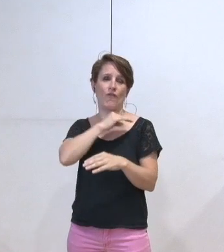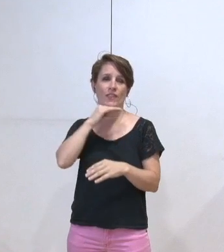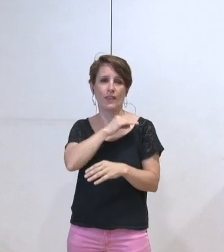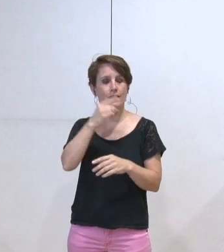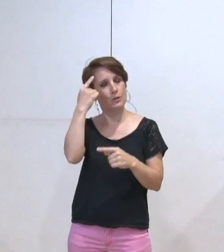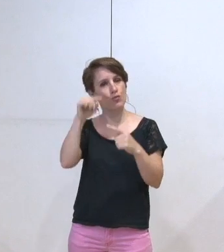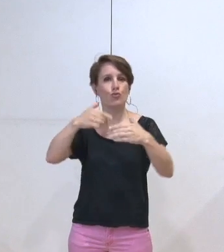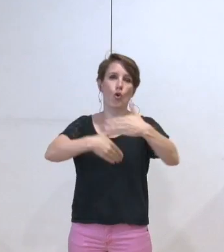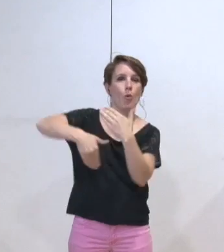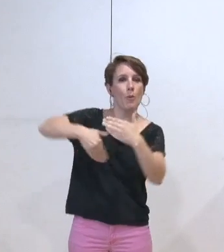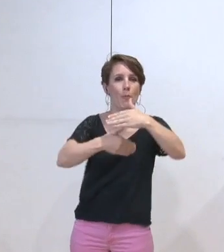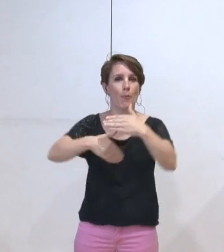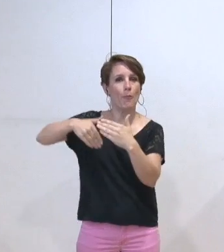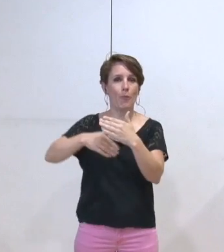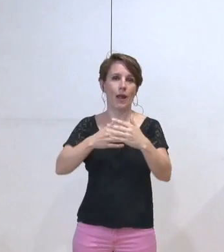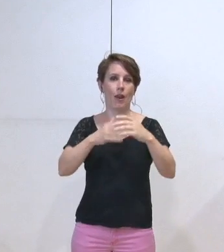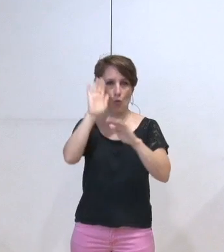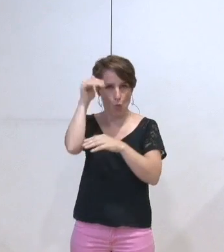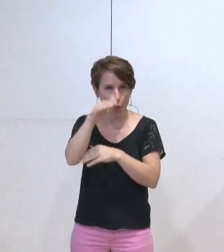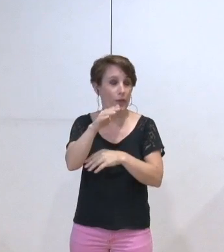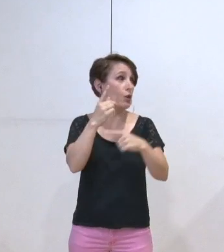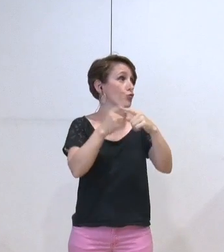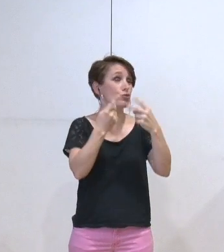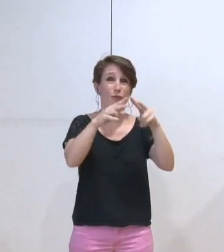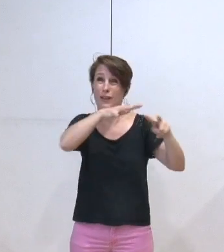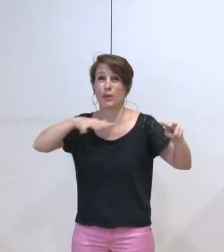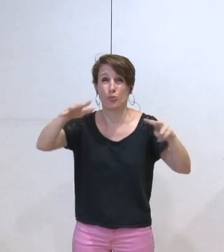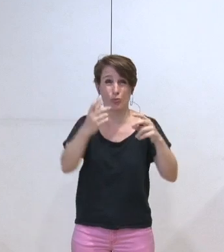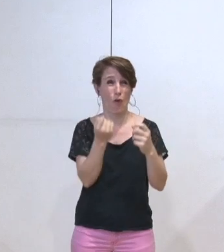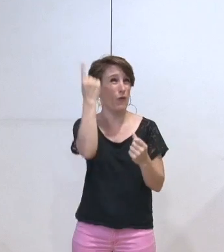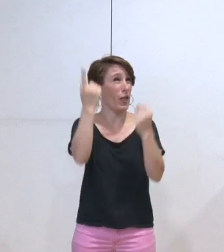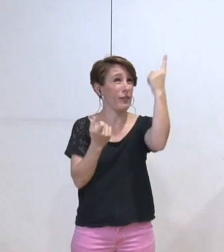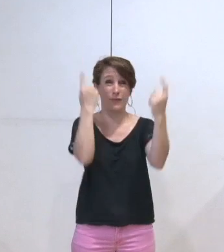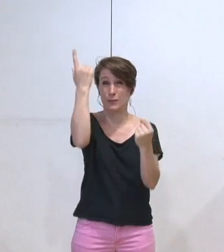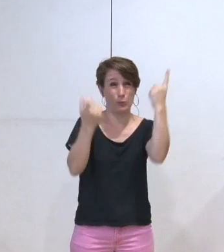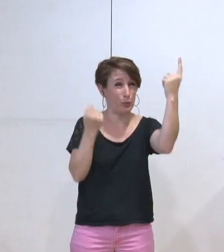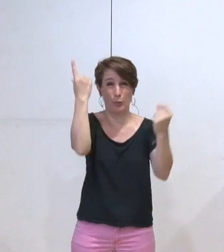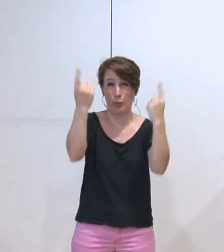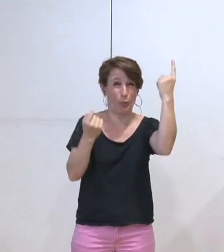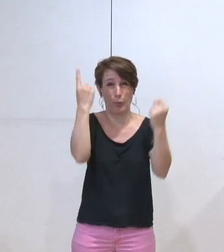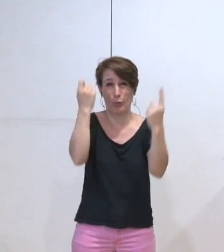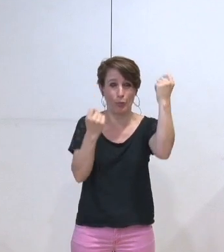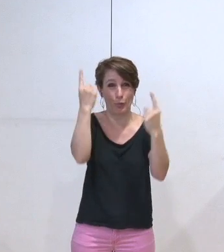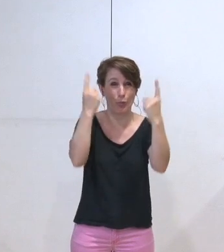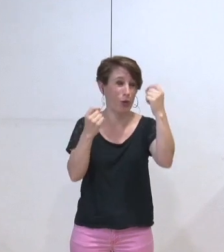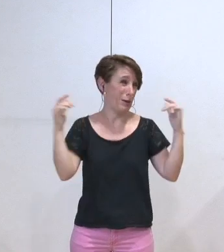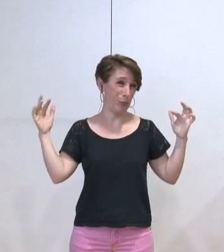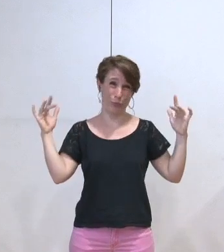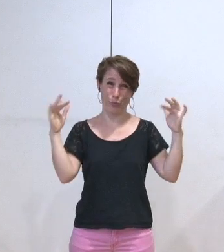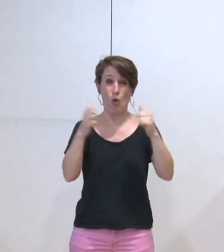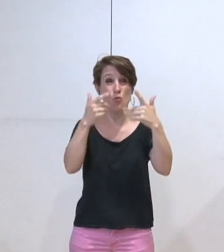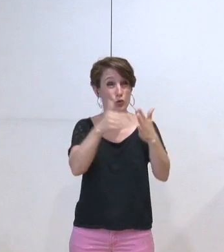dans la ville pour le feu d'artifice nous étions des milliers et des milliers une une foule danse joyeuse